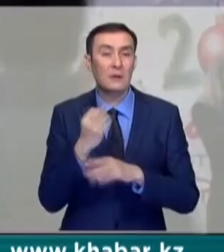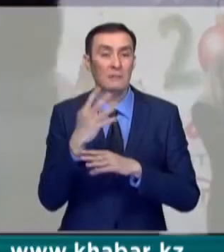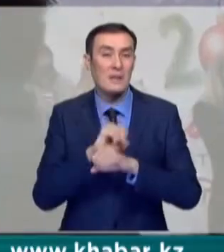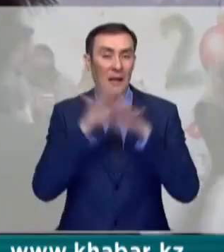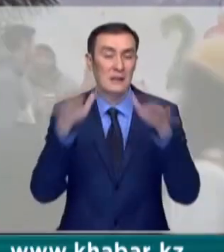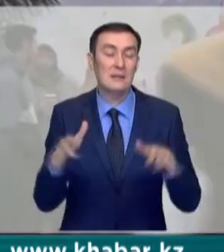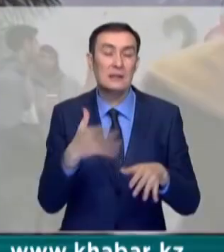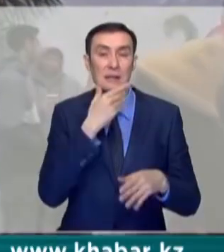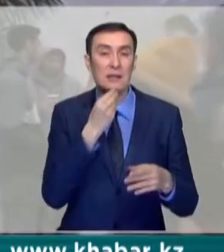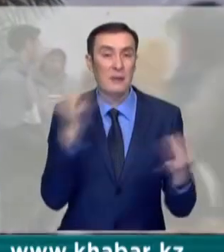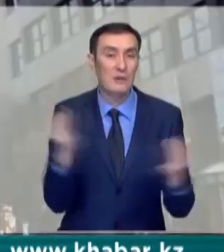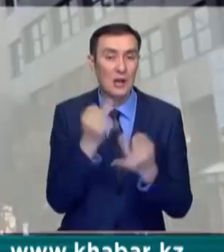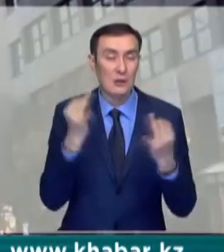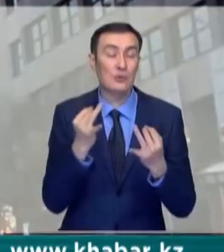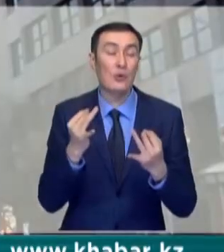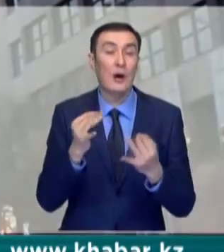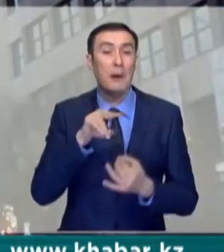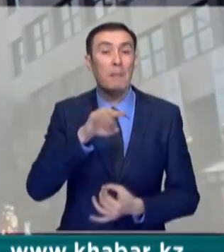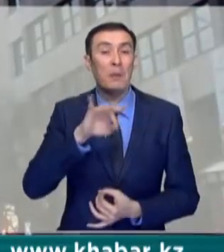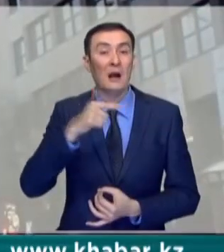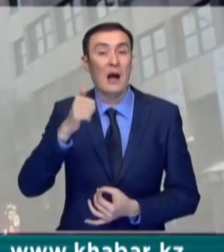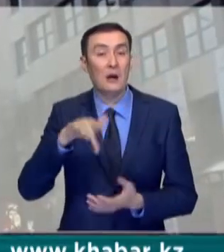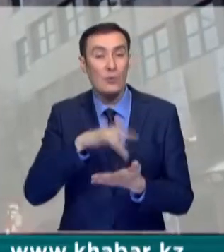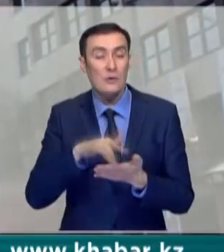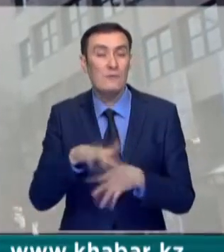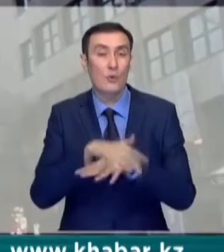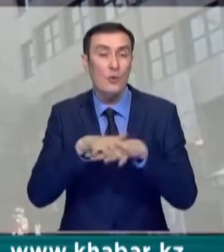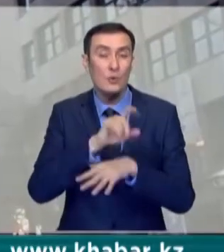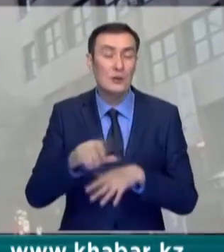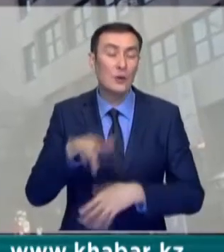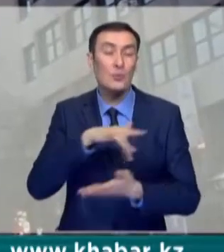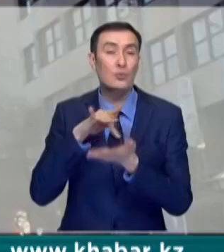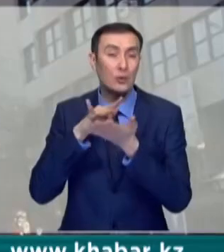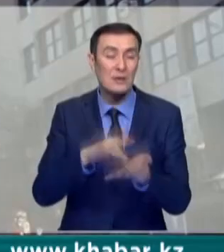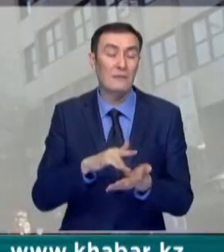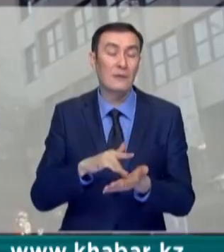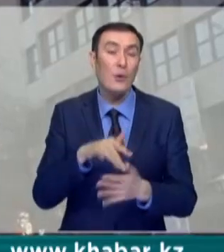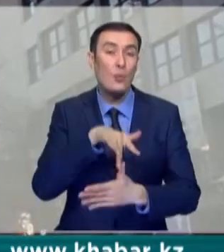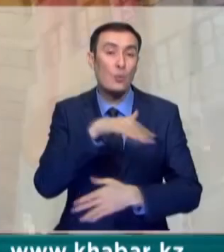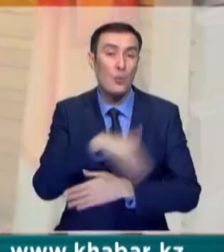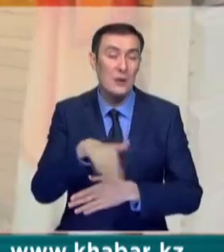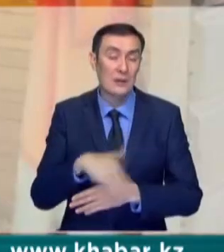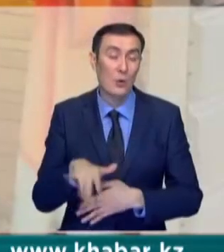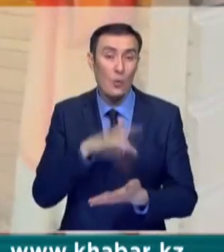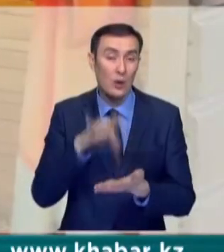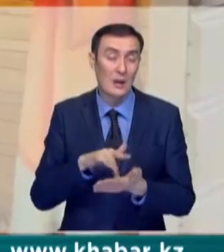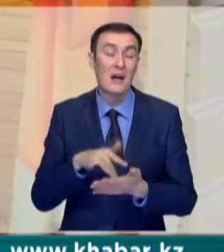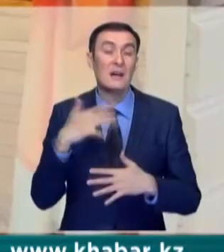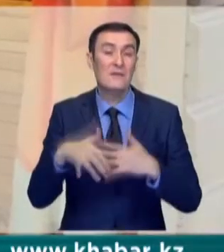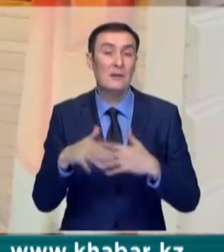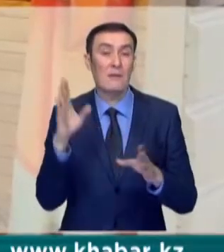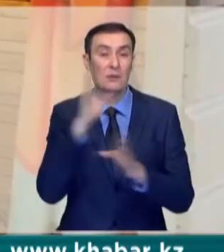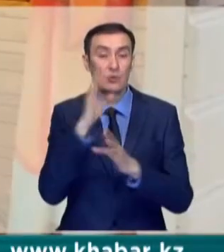традицией и достопримечательностью Праги, собиравшей десятки тысяч зрителей и туристов на праздничных улицах столицы. В среднем на